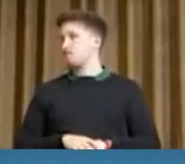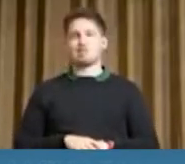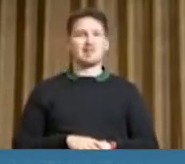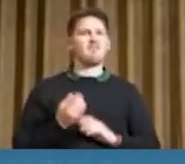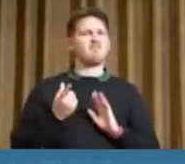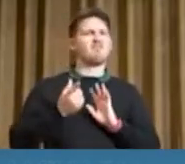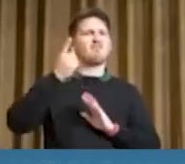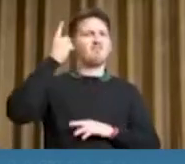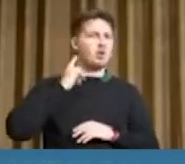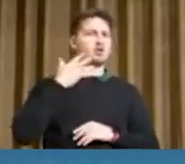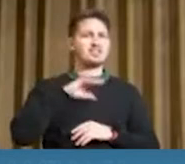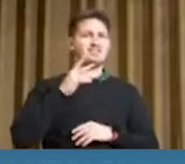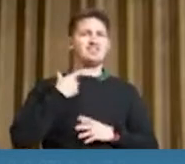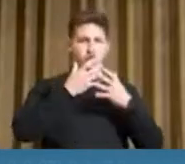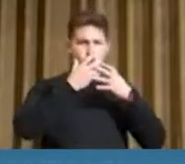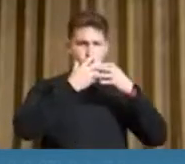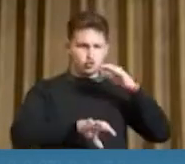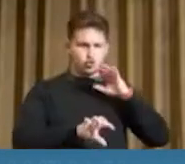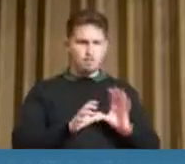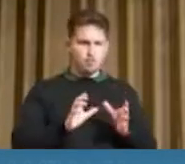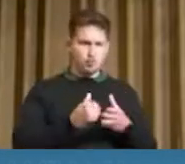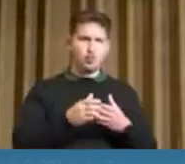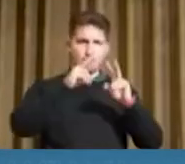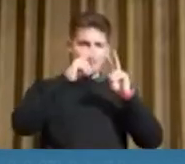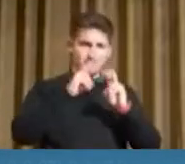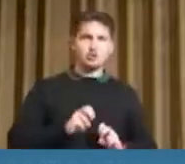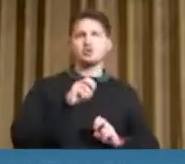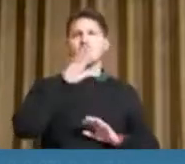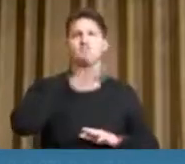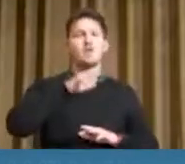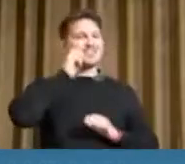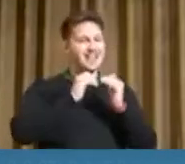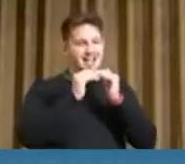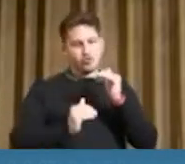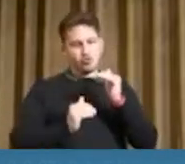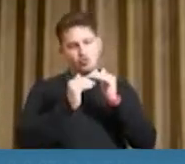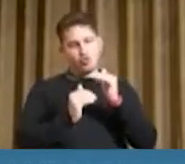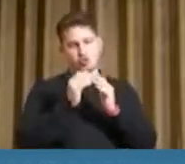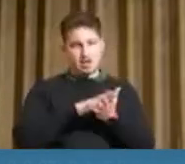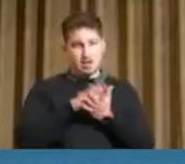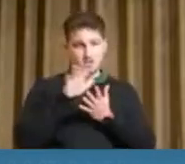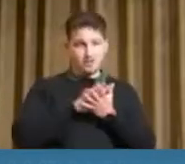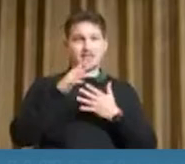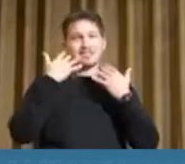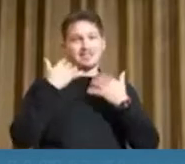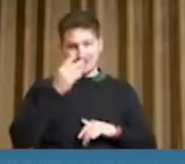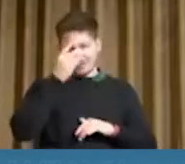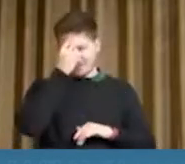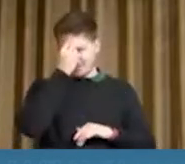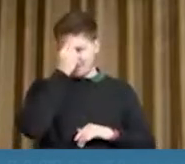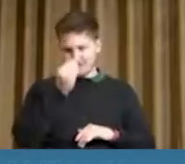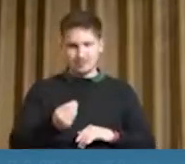eine Subgruppenanalyse gemacht, wo wir nur die unter 40-Jährigen ausgewertet haben. Und da haben wir eigentlich bei der großen Zahl der